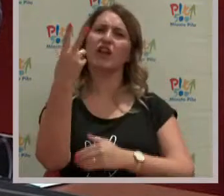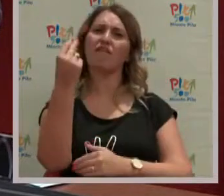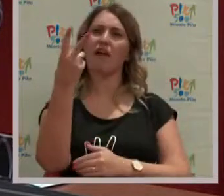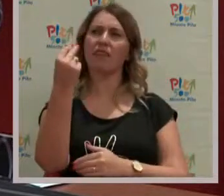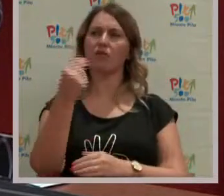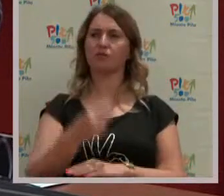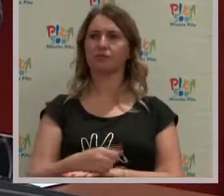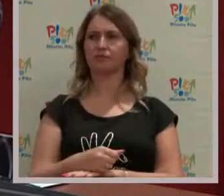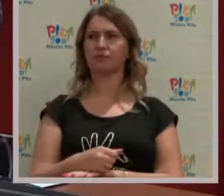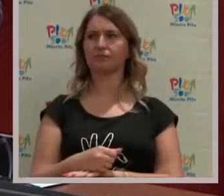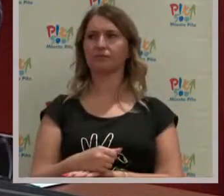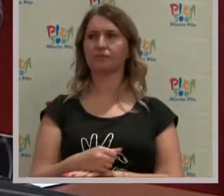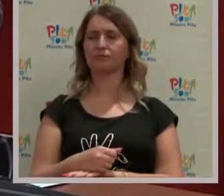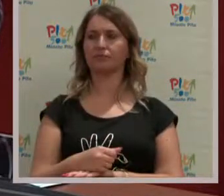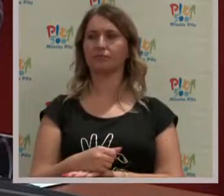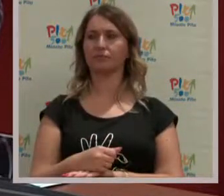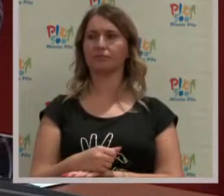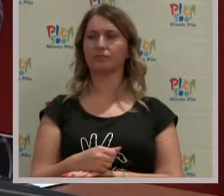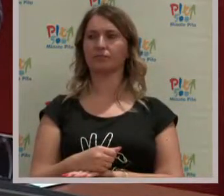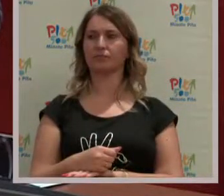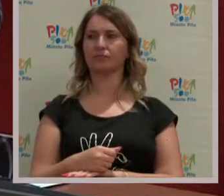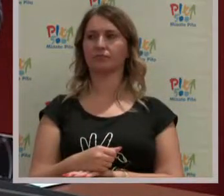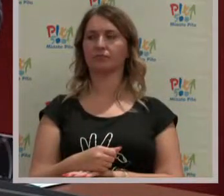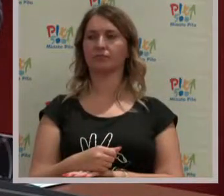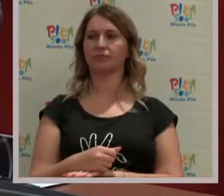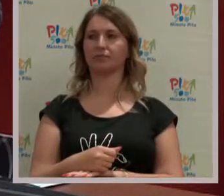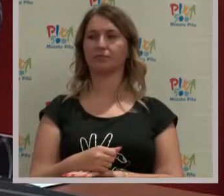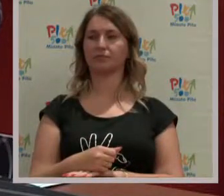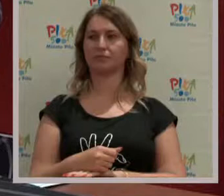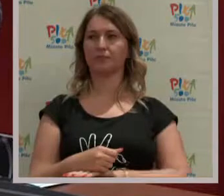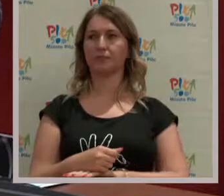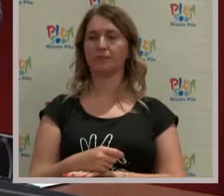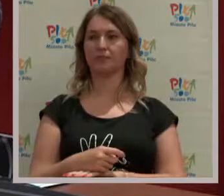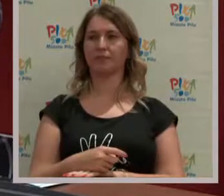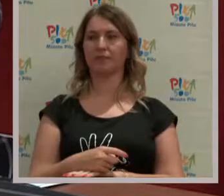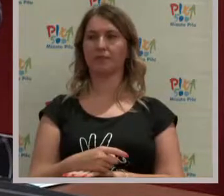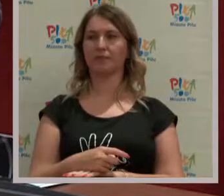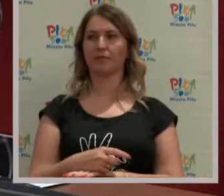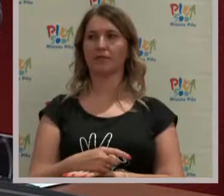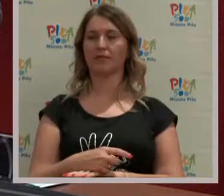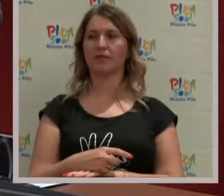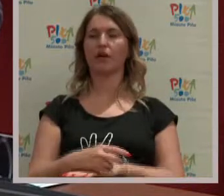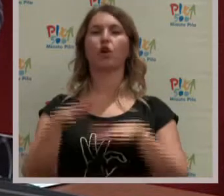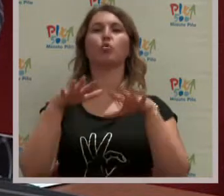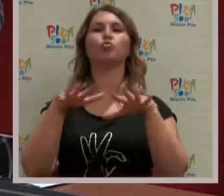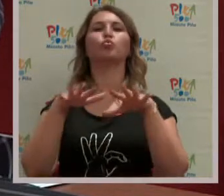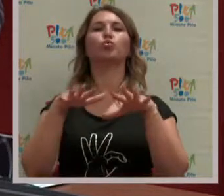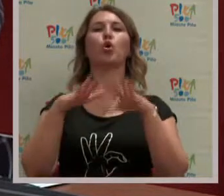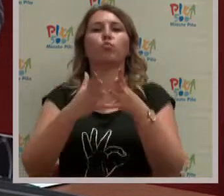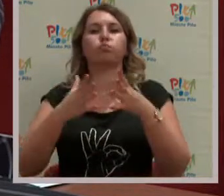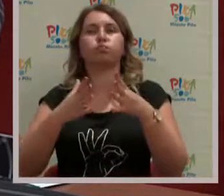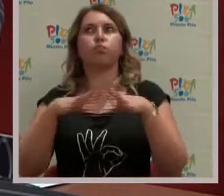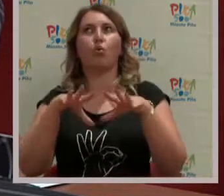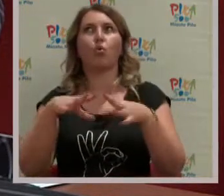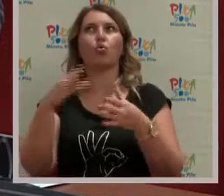zmian związanych z realizacją przede wszystkim przedsięwzięć inwestycyjnych w tym przypadku duża część zmian dotyczy przedsięwzięć